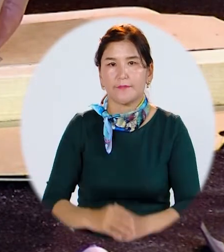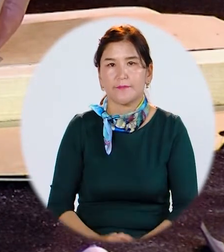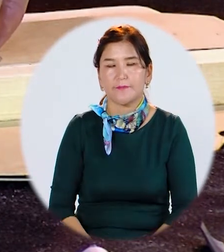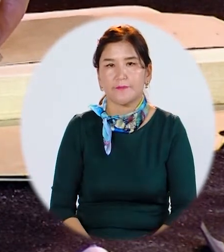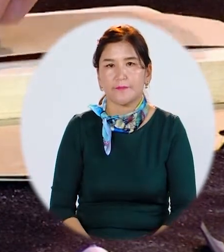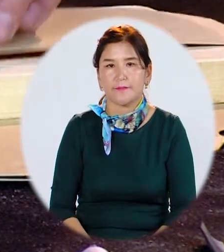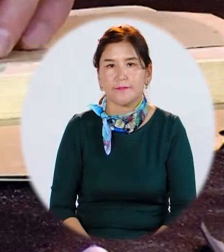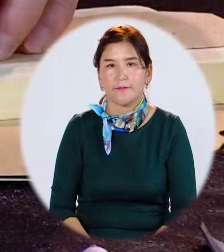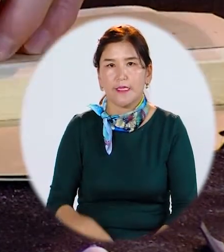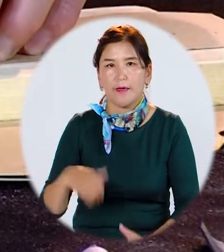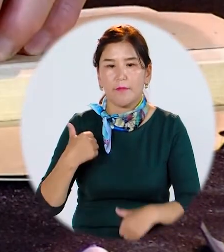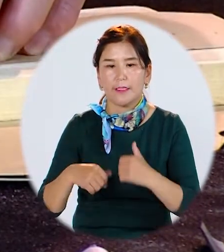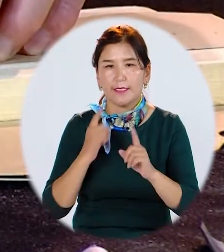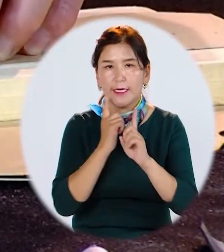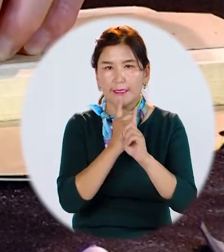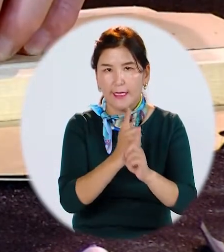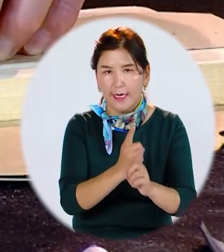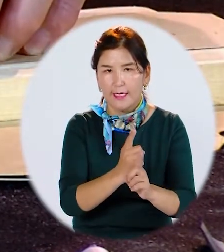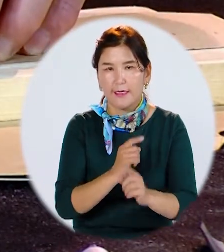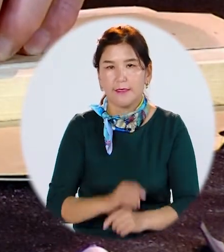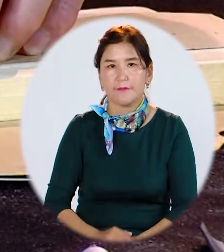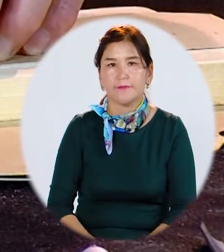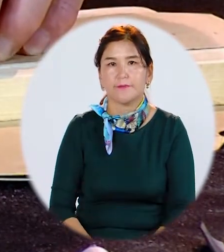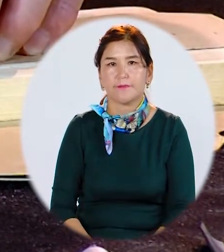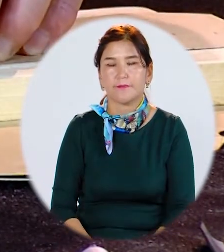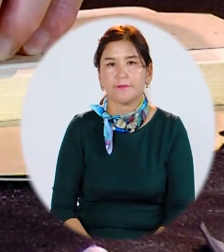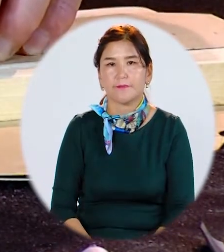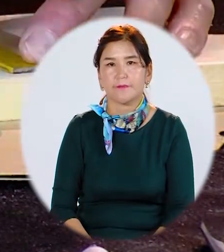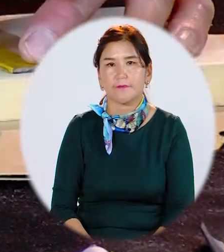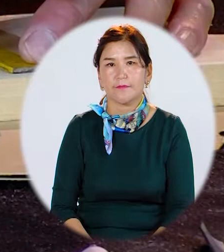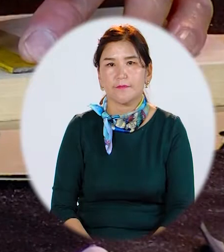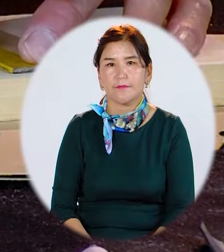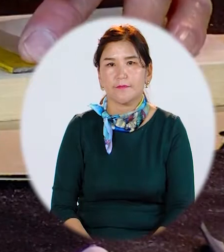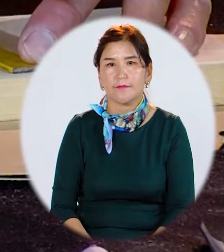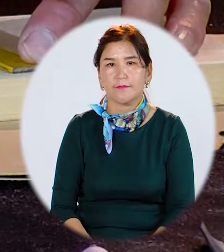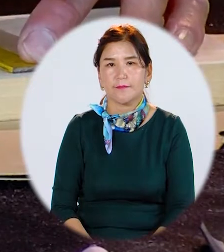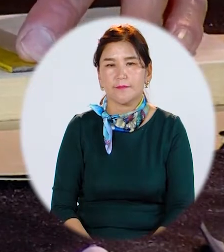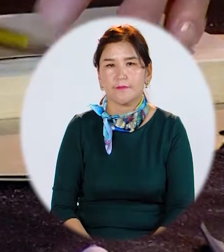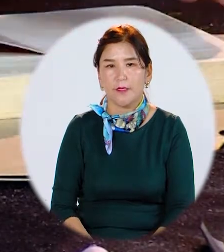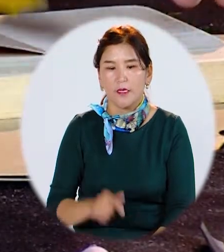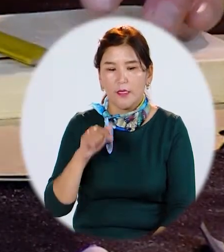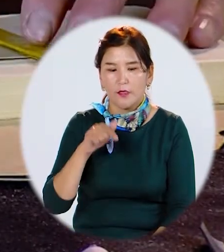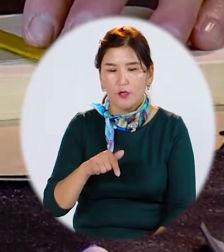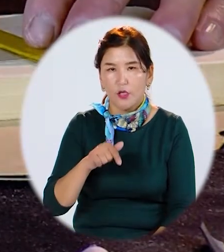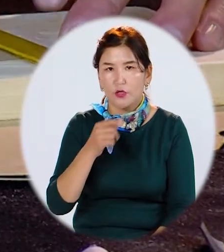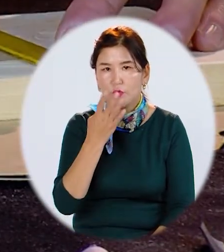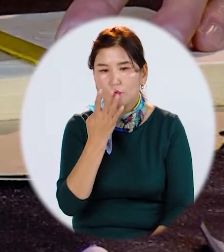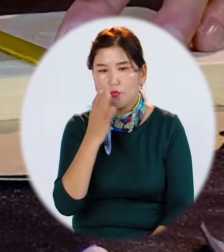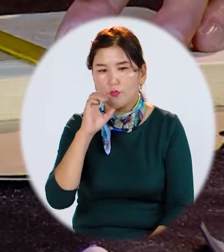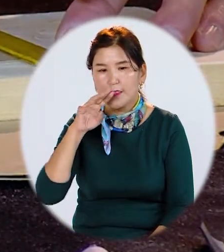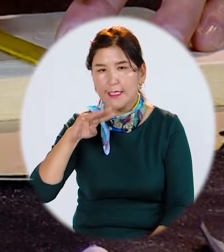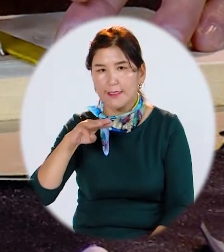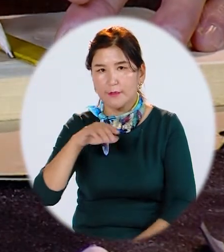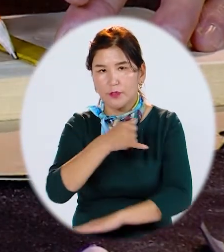За ингээд. За энэ зүцгийг явна. За энийг доош нь 4 см-ийг доош нь